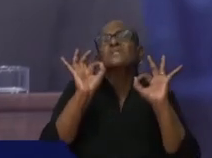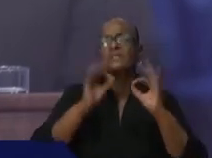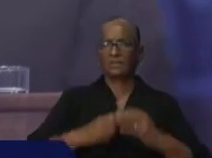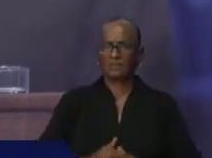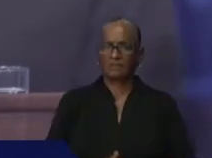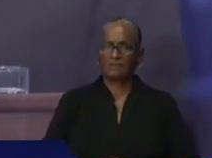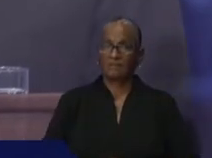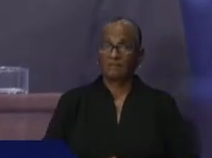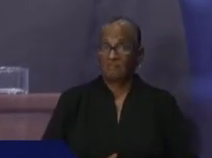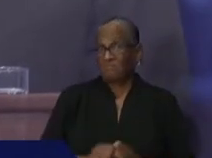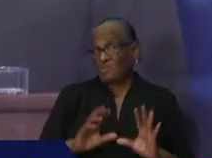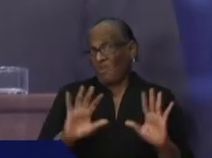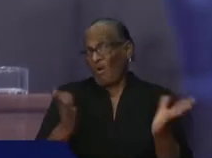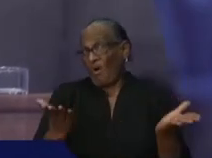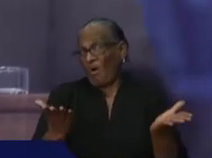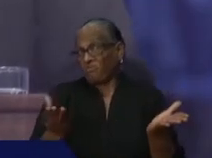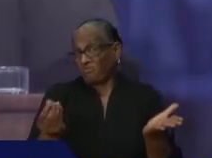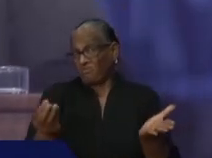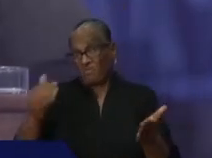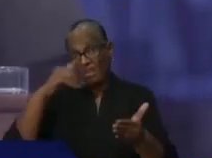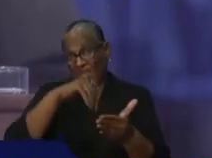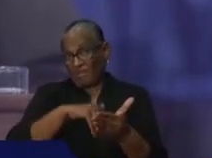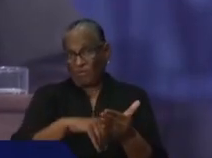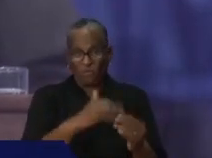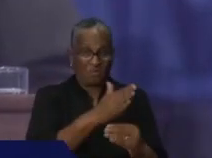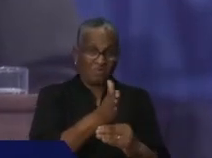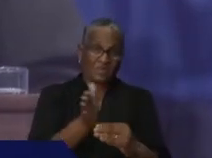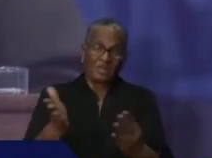of moeten kijken naar inkomensverdeling,